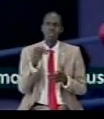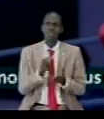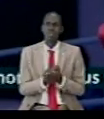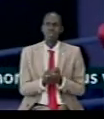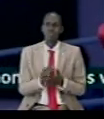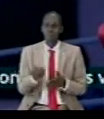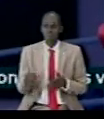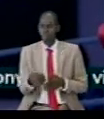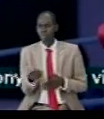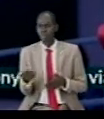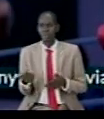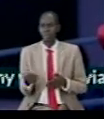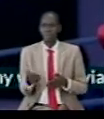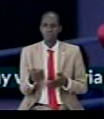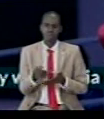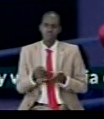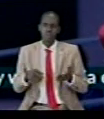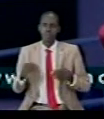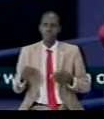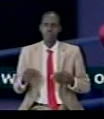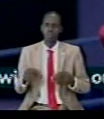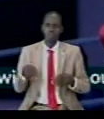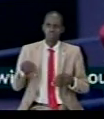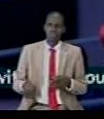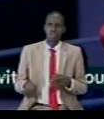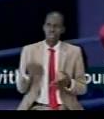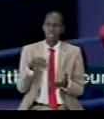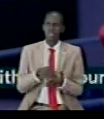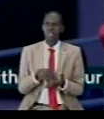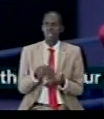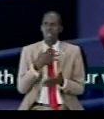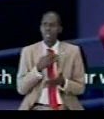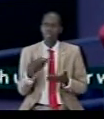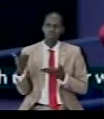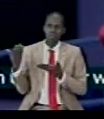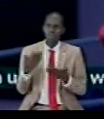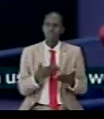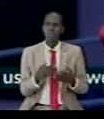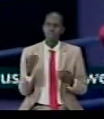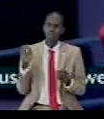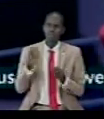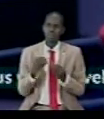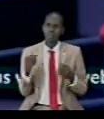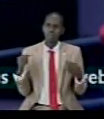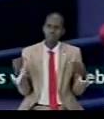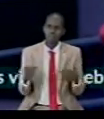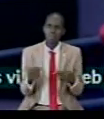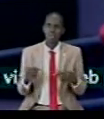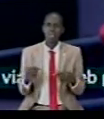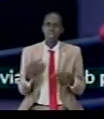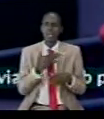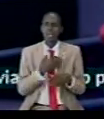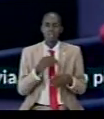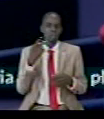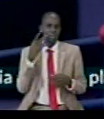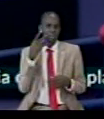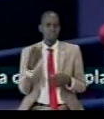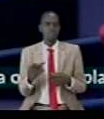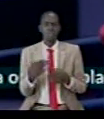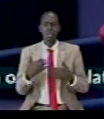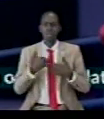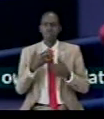another place mo wa ri pe o tu me si ni dun mi o wa mo wa ni pe fe ni oju mo wa fi blade se oju